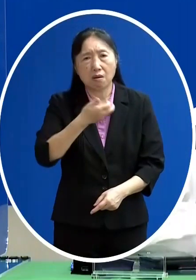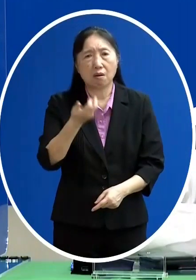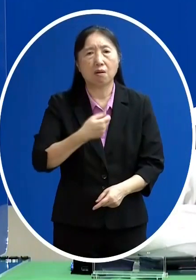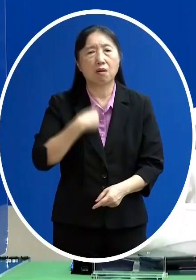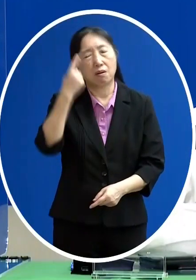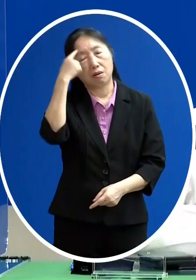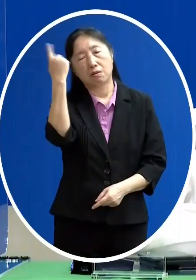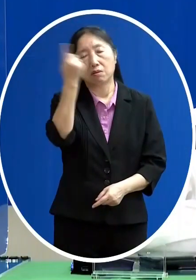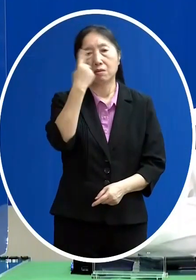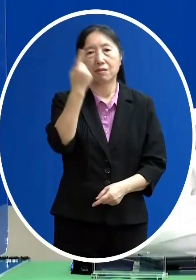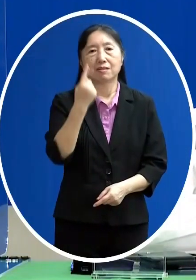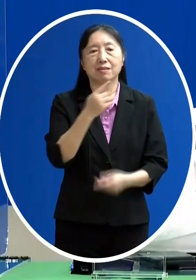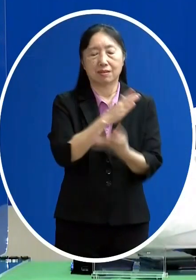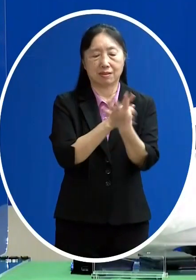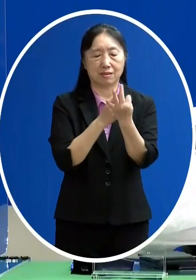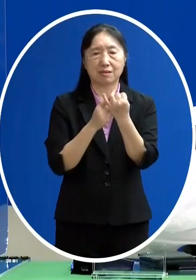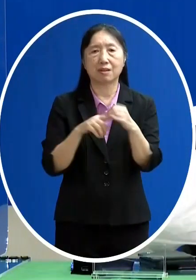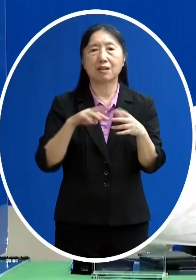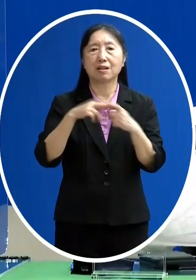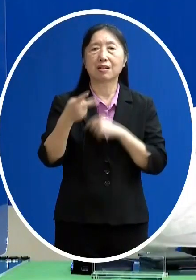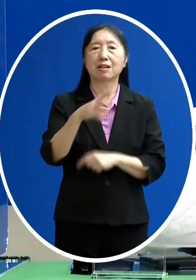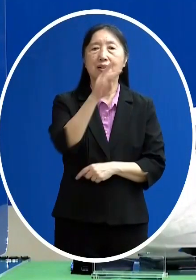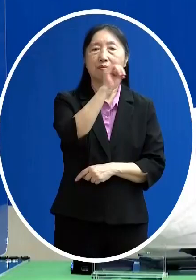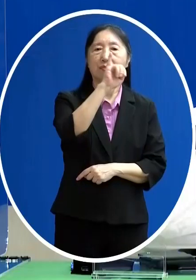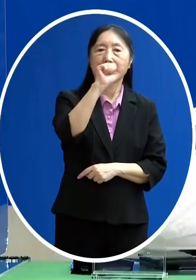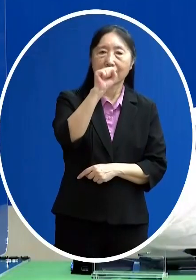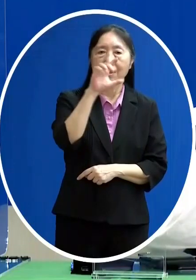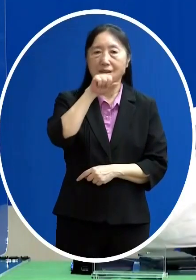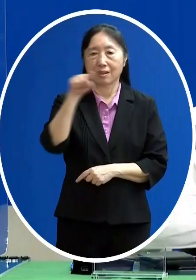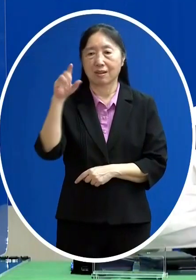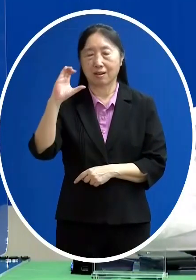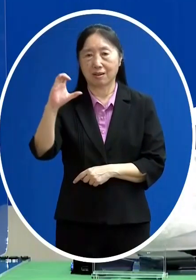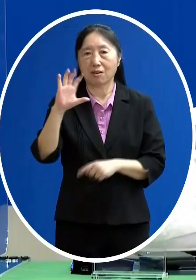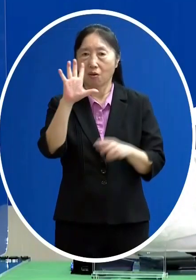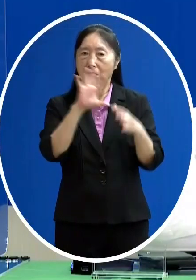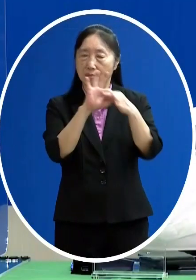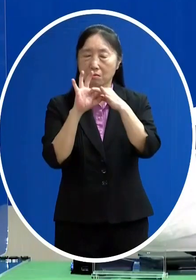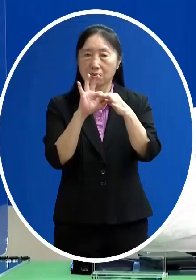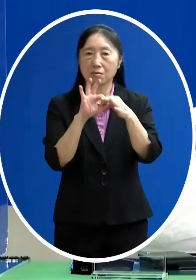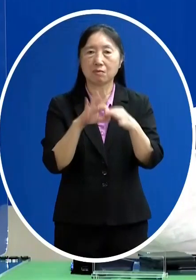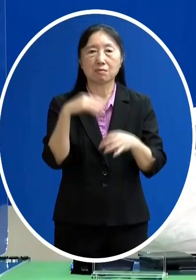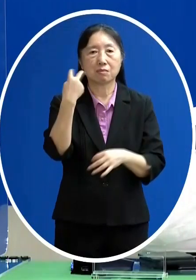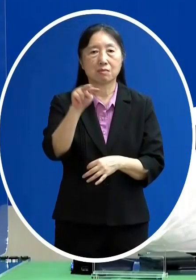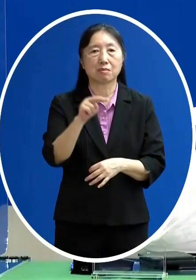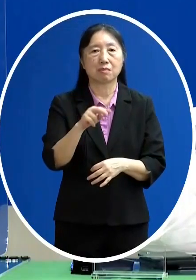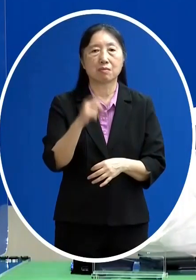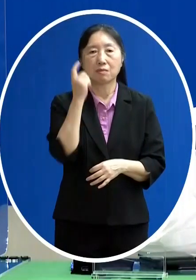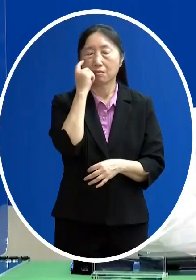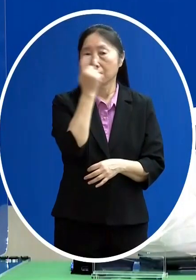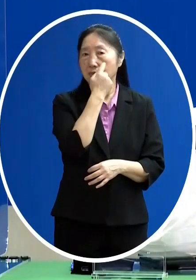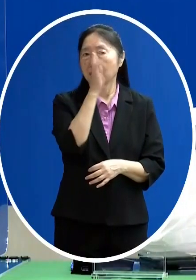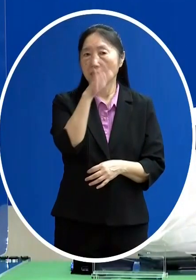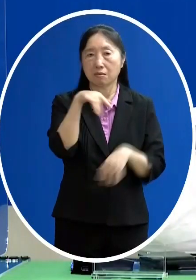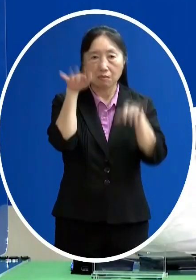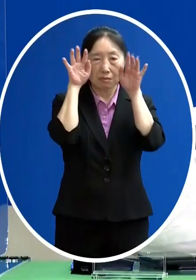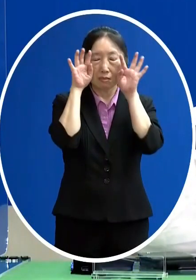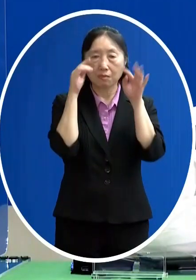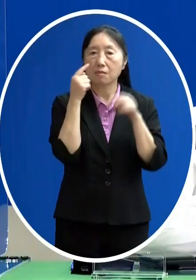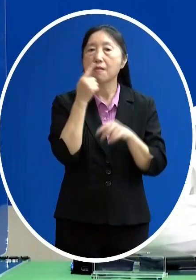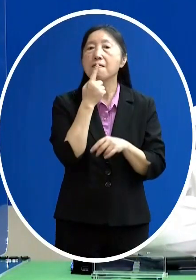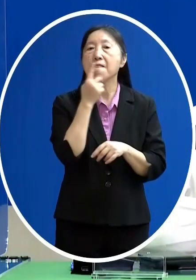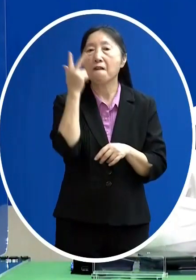晕等等这一些跟密西西比有关的一些症状。另外有发现到有2侧的眼睛都有结膜